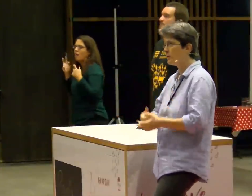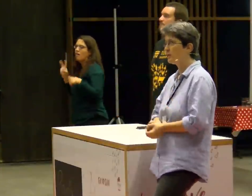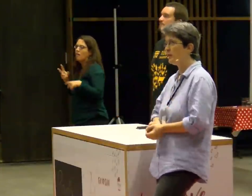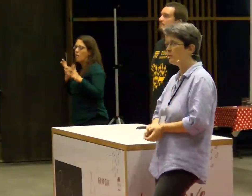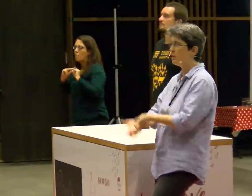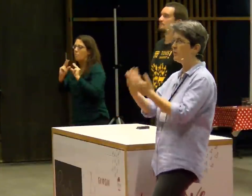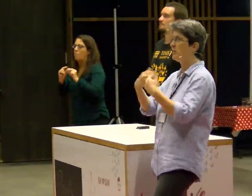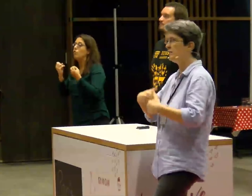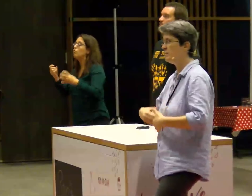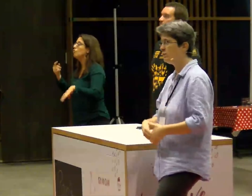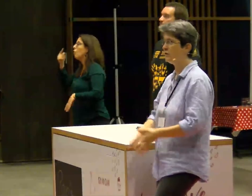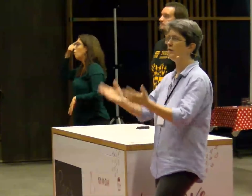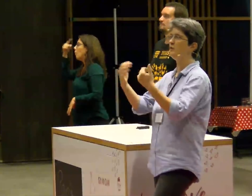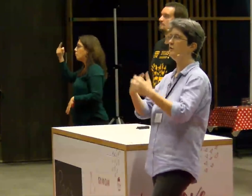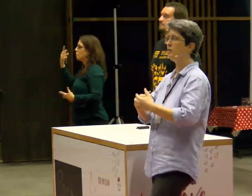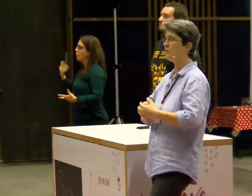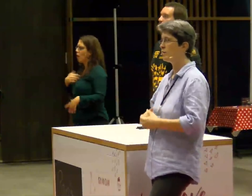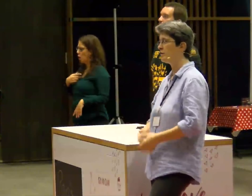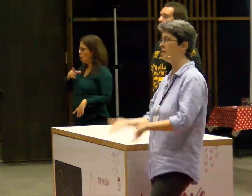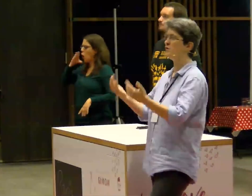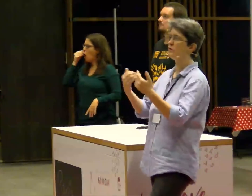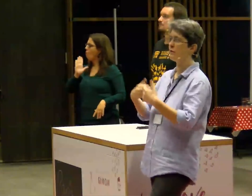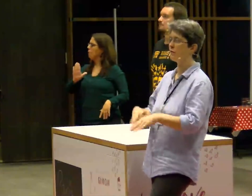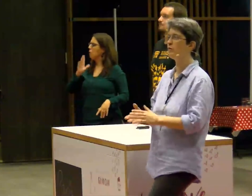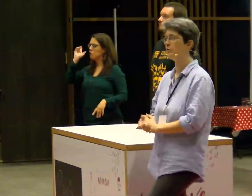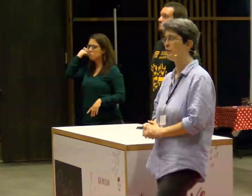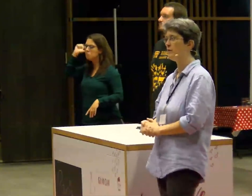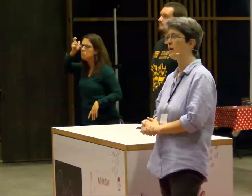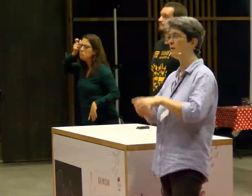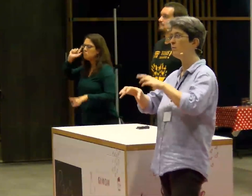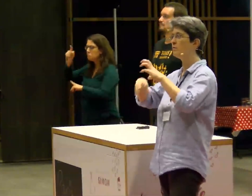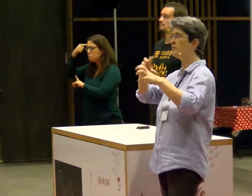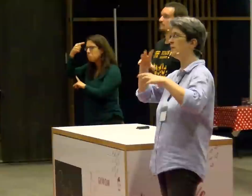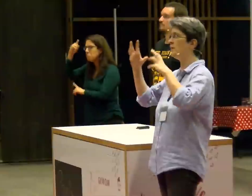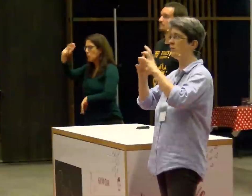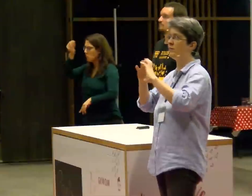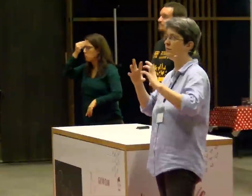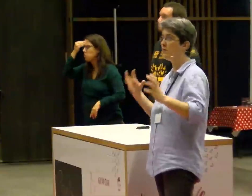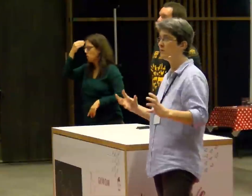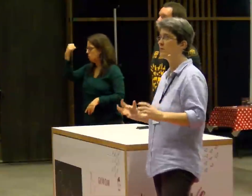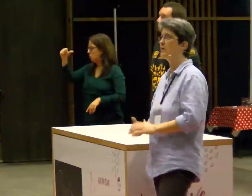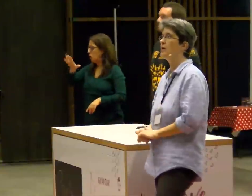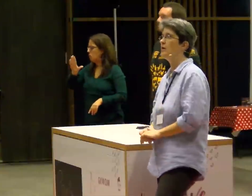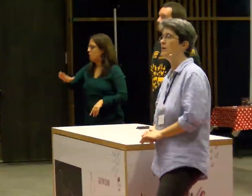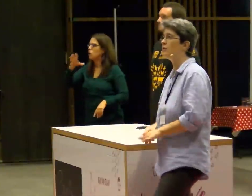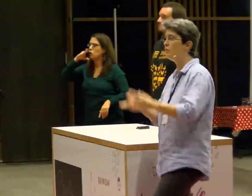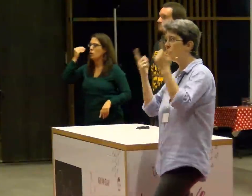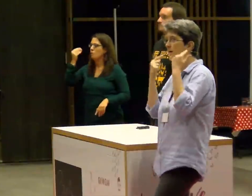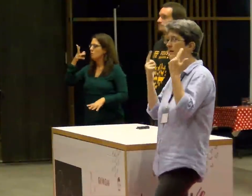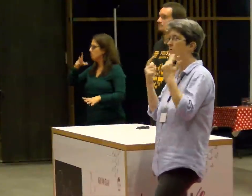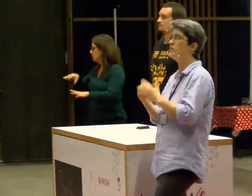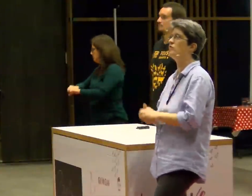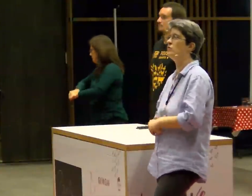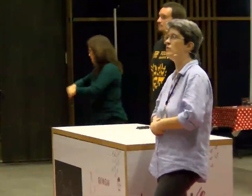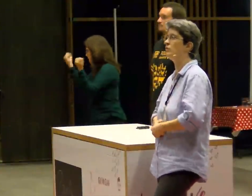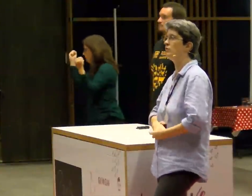de l'homme, qui serait le seul à utiliser des outils, avoir une intelligence, avoir une conscience, etc. Démonter ces mythes qu'on nous met dans